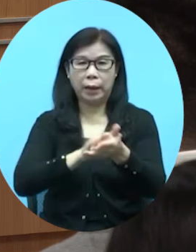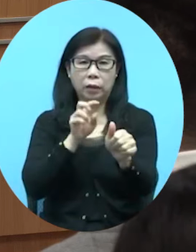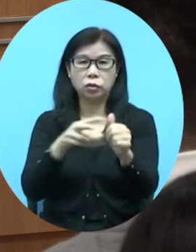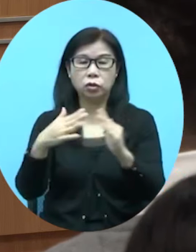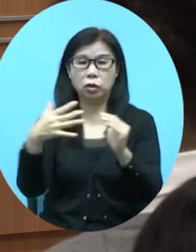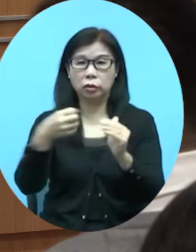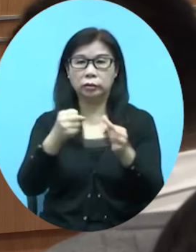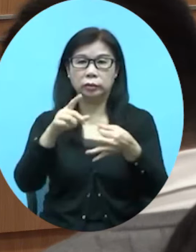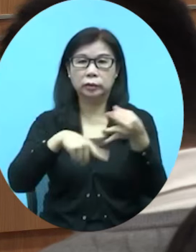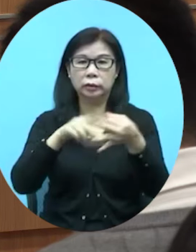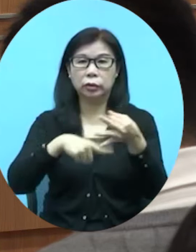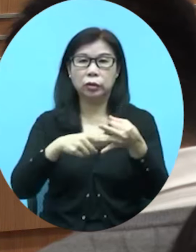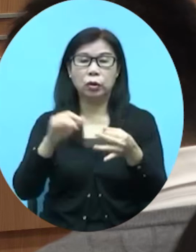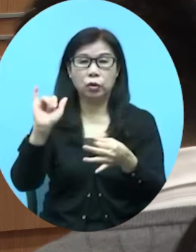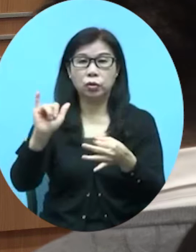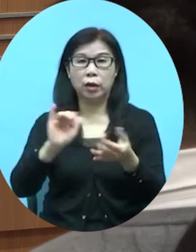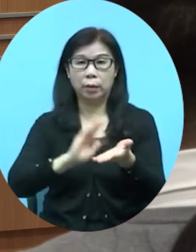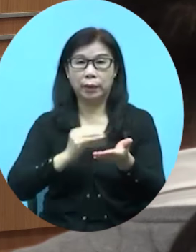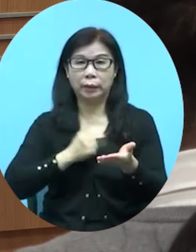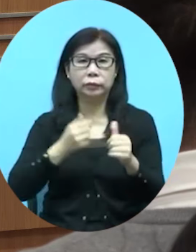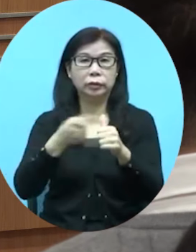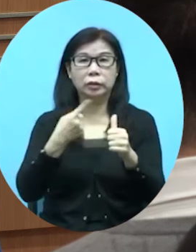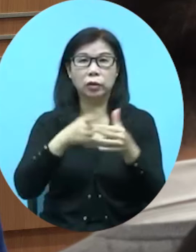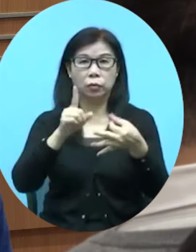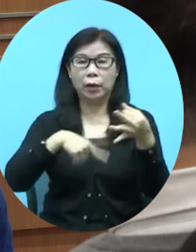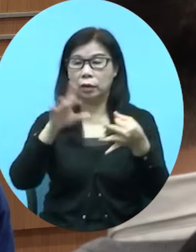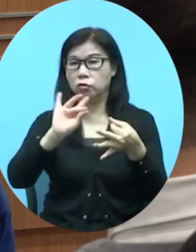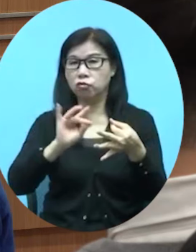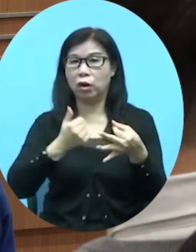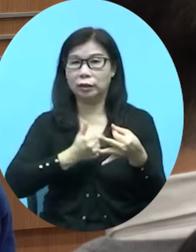理 余慧寧醫生首先是張醫生會報告